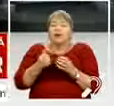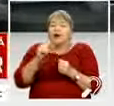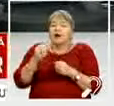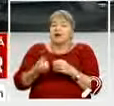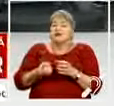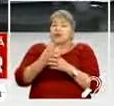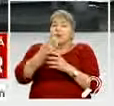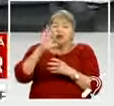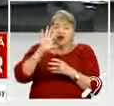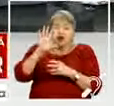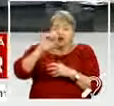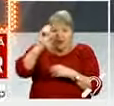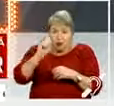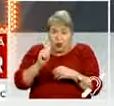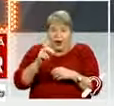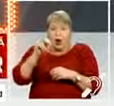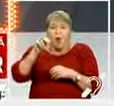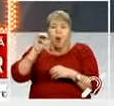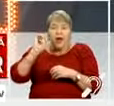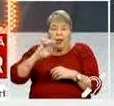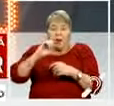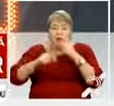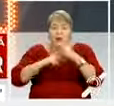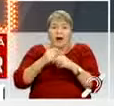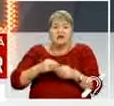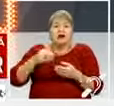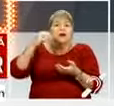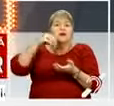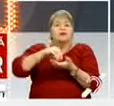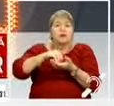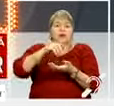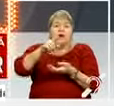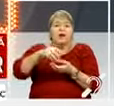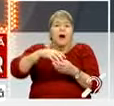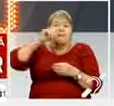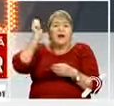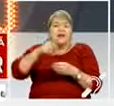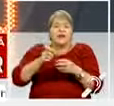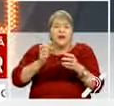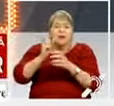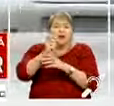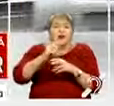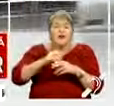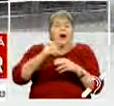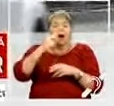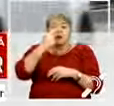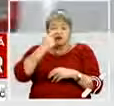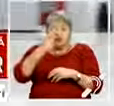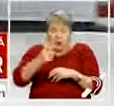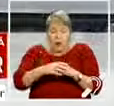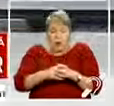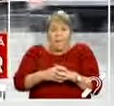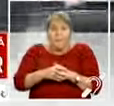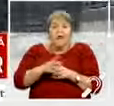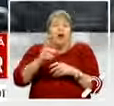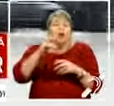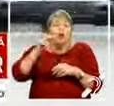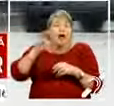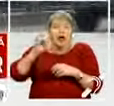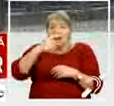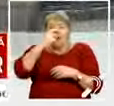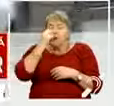5 februarie, Uniunea Europeană urmează să introducă un nou set de sancțiuni la adresa Federației Ruse. Mai precis, Uniunea Europeană va